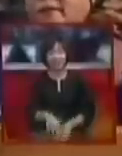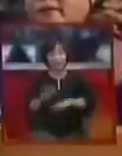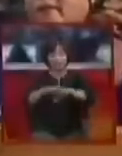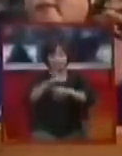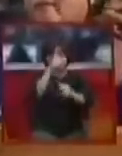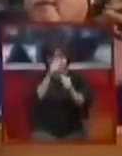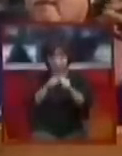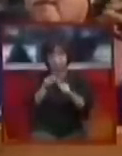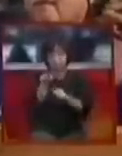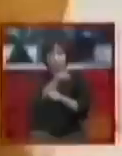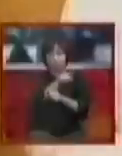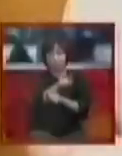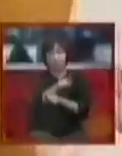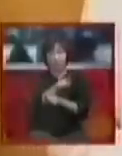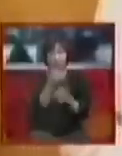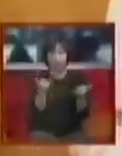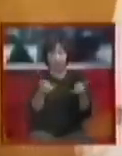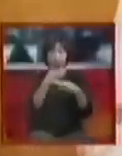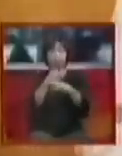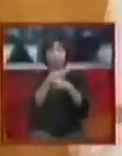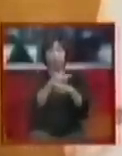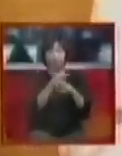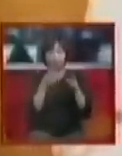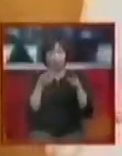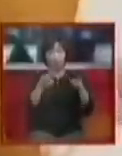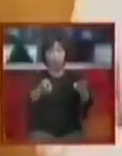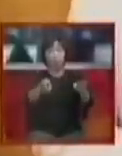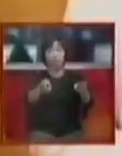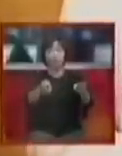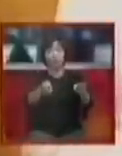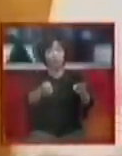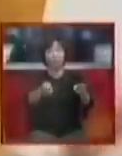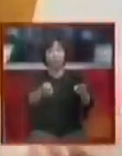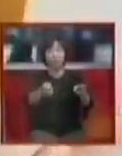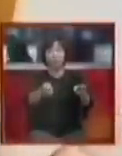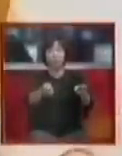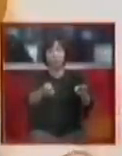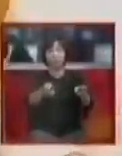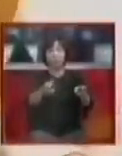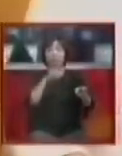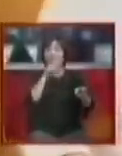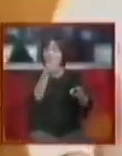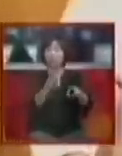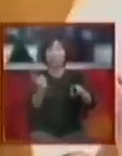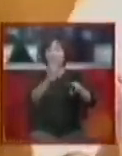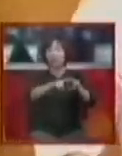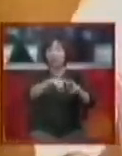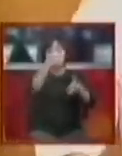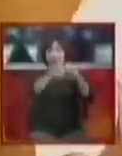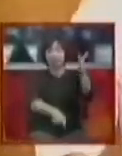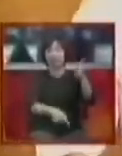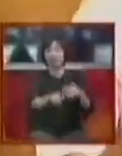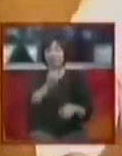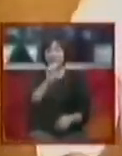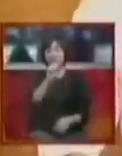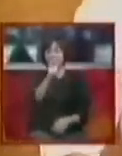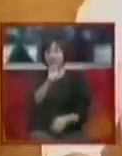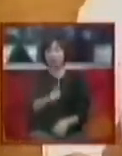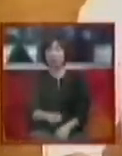Paalala lang din po na isasaayos na natin ang mga kalsadang ito nang hindi nagtataas ng buwis.